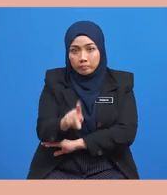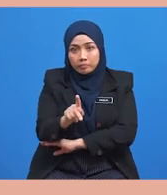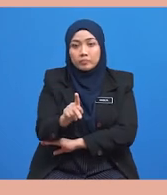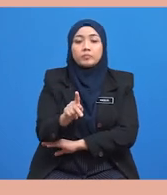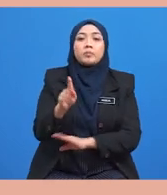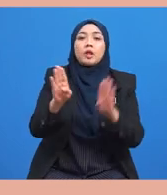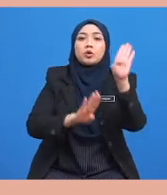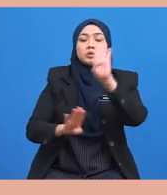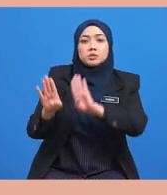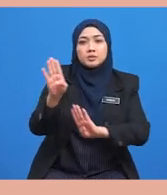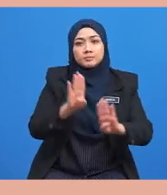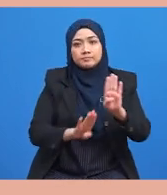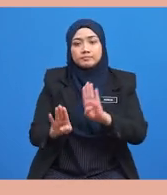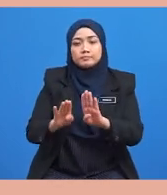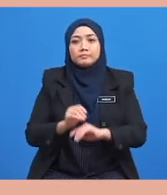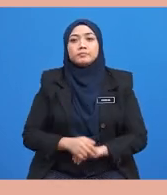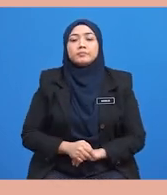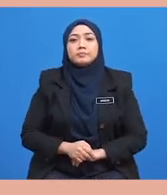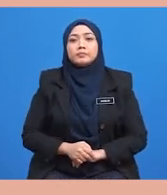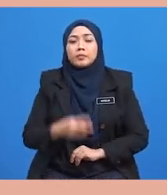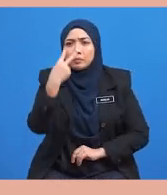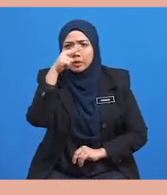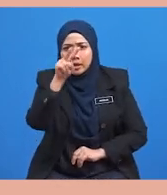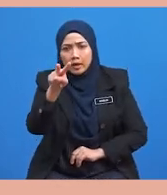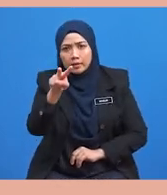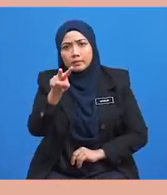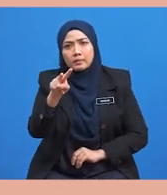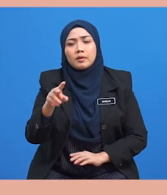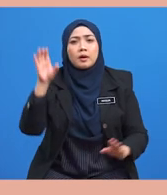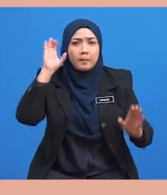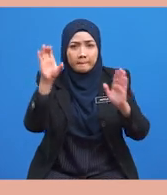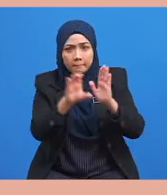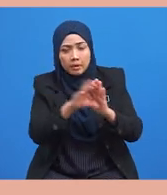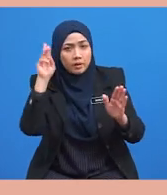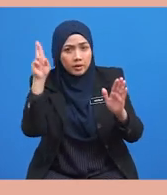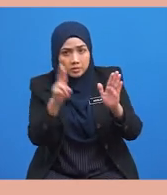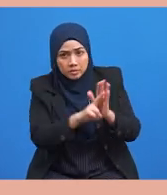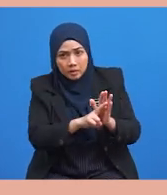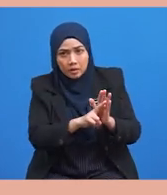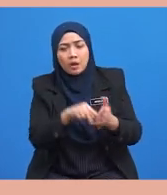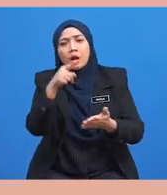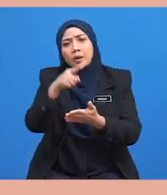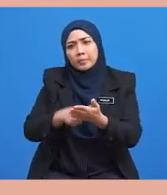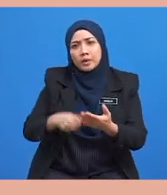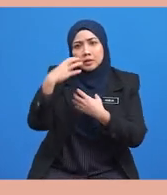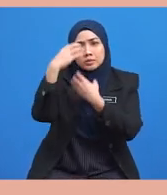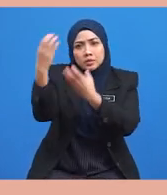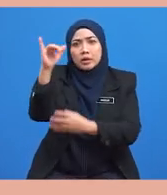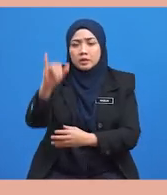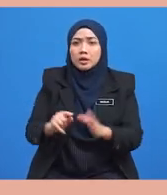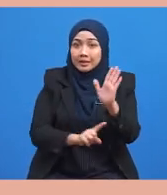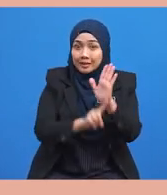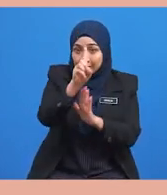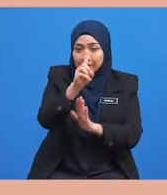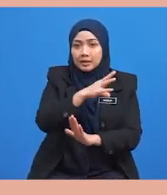Baiklah, murid-murid. Berdasarkan plot titik tersebut, apakah cerapan paling tinggi, cerapan